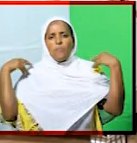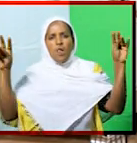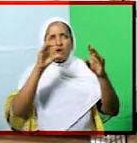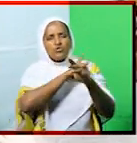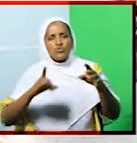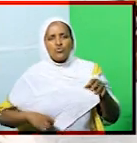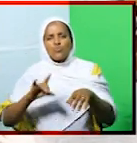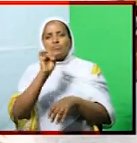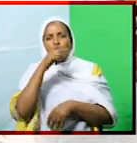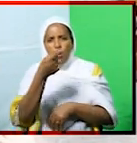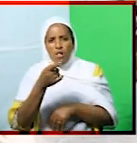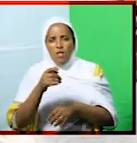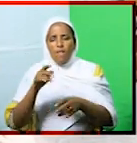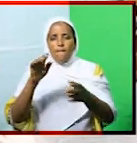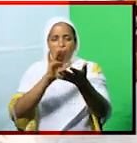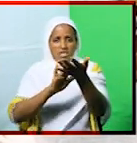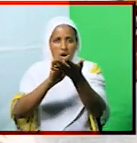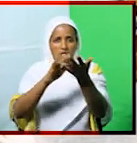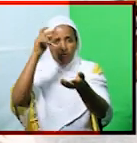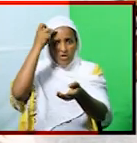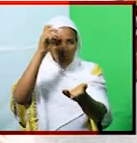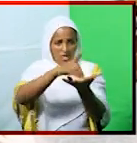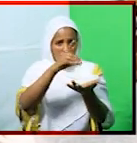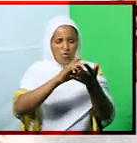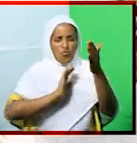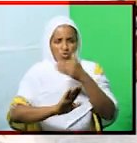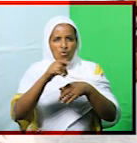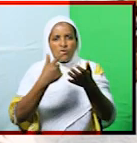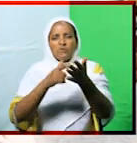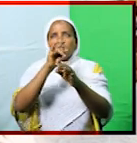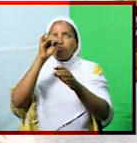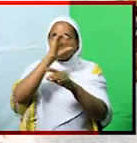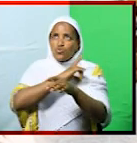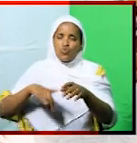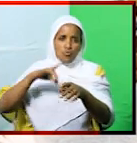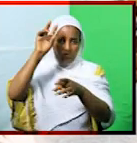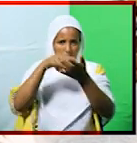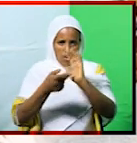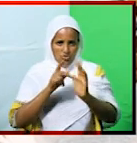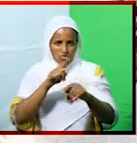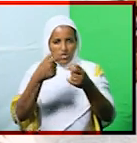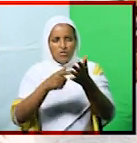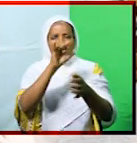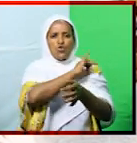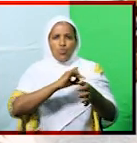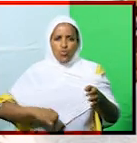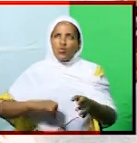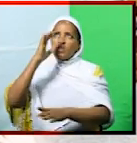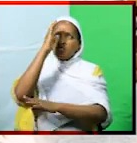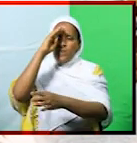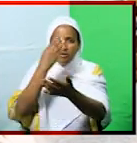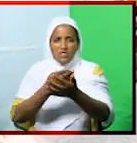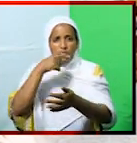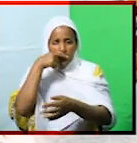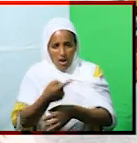አብራን የምትነሳው መሃል ላይ ባሉት ድርድሮች ማለት ነው። መሃል ላይ ባሉት ቀለበቶች አማካይነት የመጨረሻይቱ ማብራት እንነሳለን። ስለዚህ